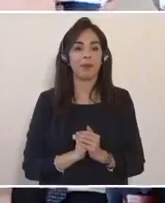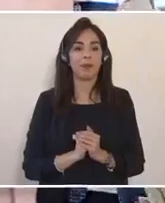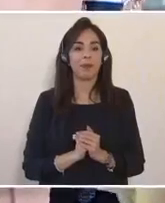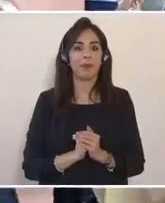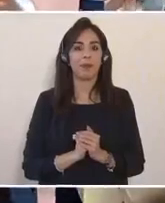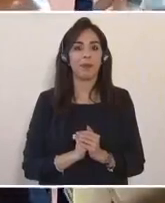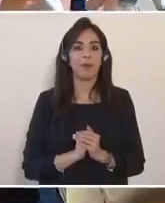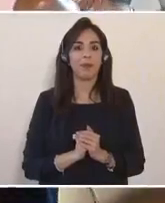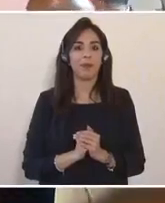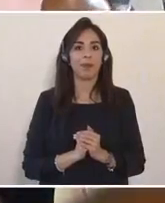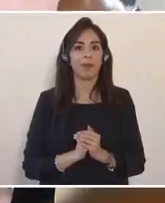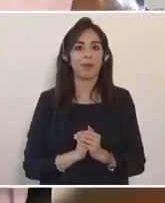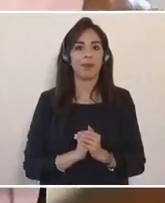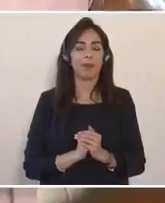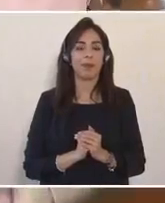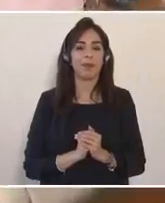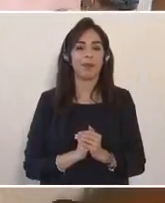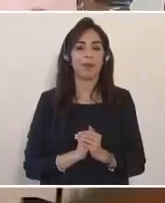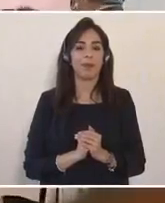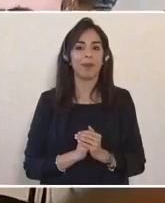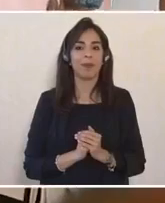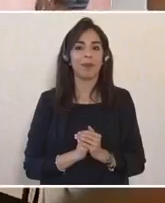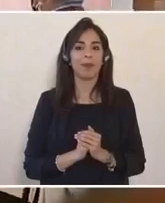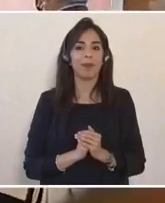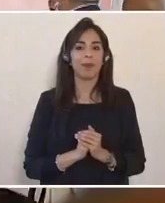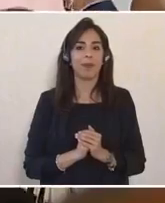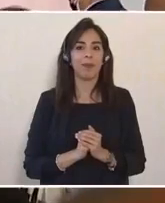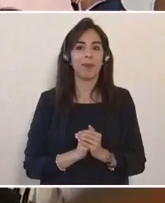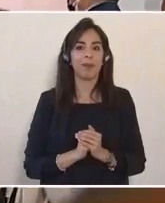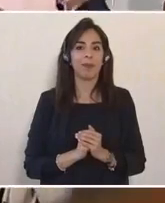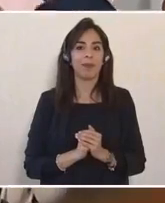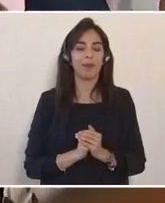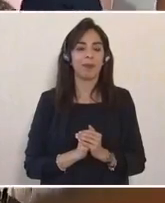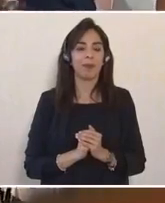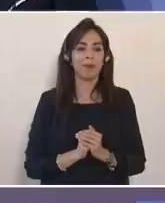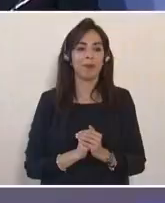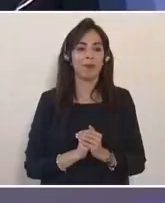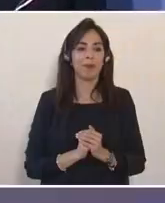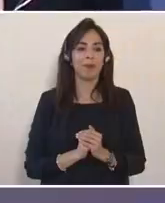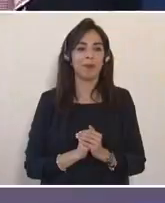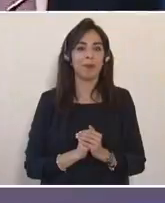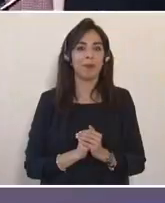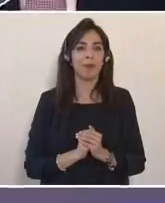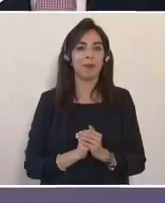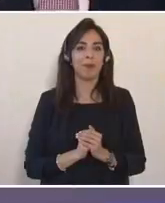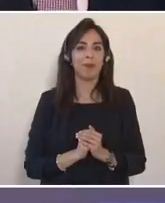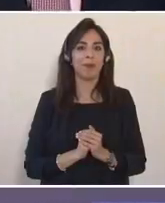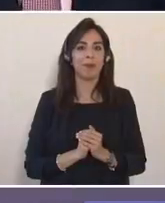good. What's happening? Bene. Ok, ciao ciao.